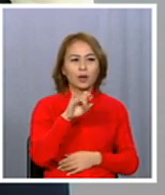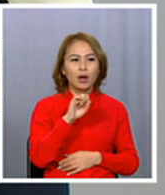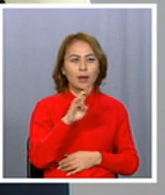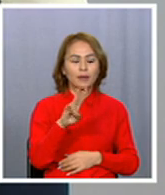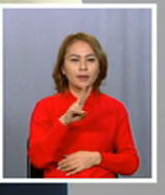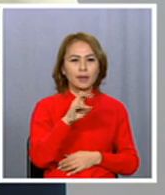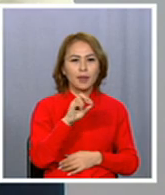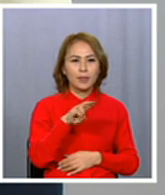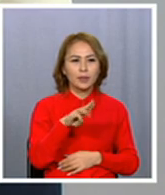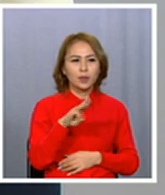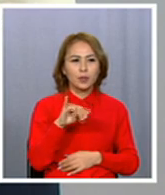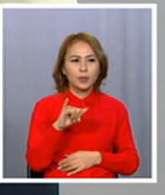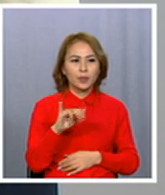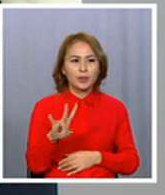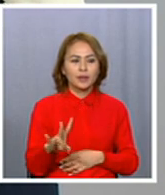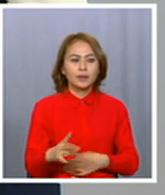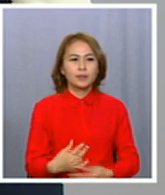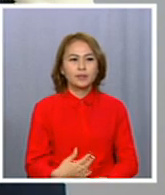Нептун.